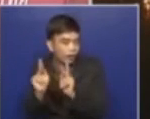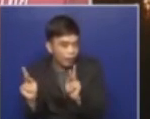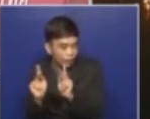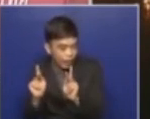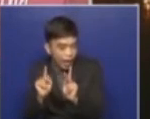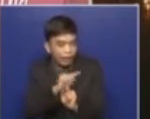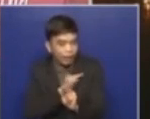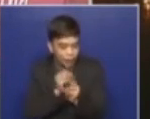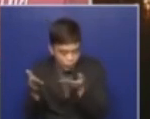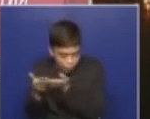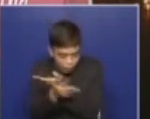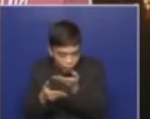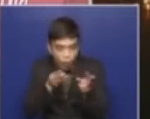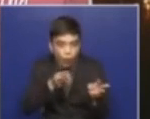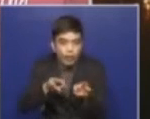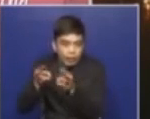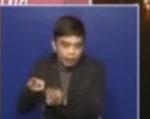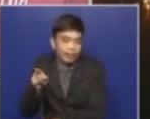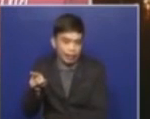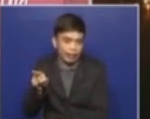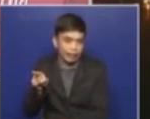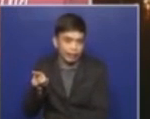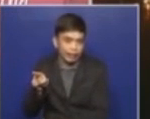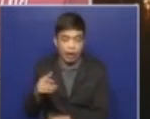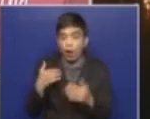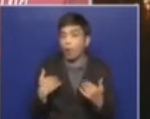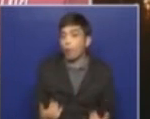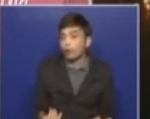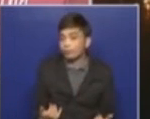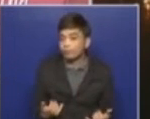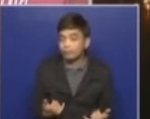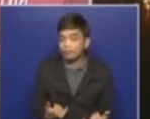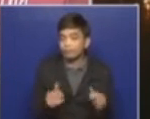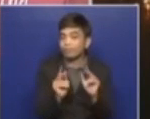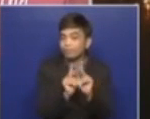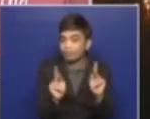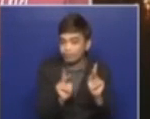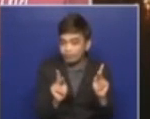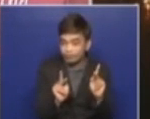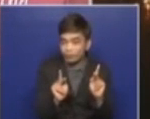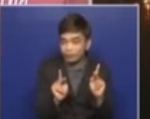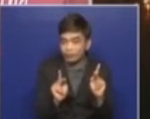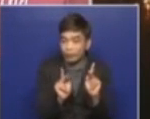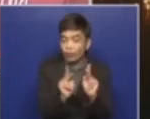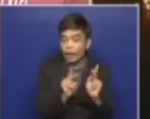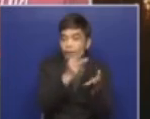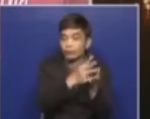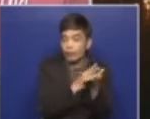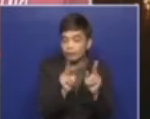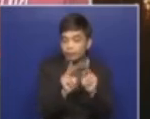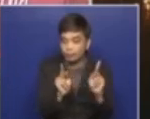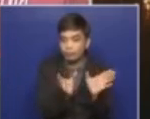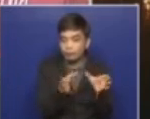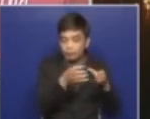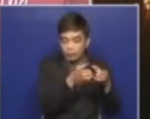าวิธีการแก้ไขรัฐธรรมนูญแล้ววันนี้ค่ะคณะกรรมการวิสามัญนั้นก็ประกอบไปด้วยฝ่